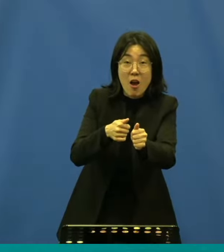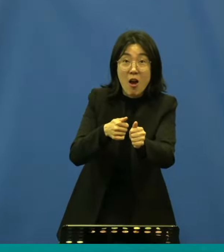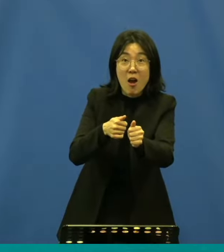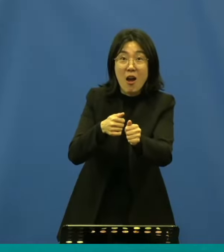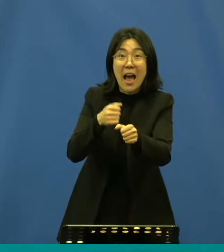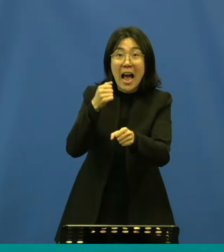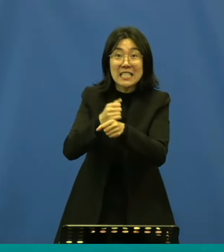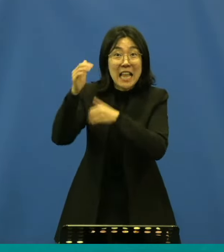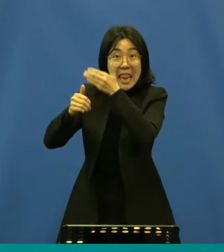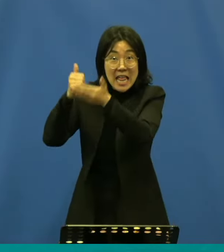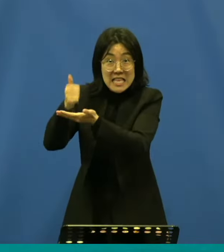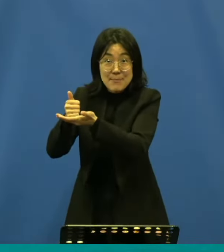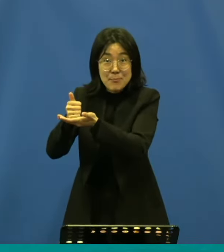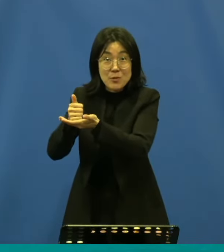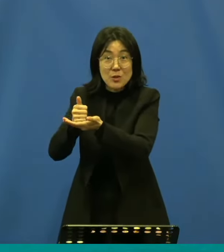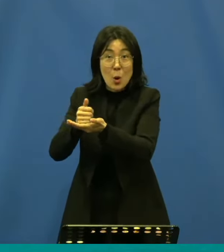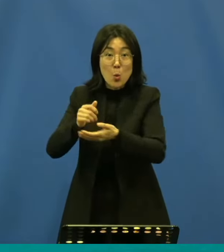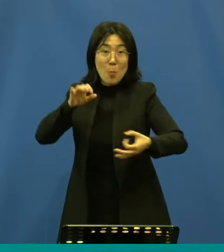인사합시다.